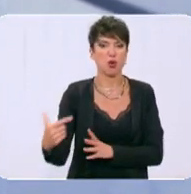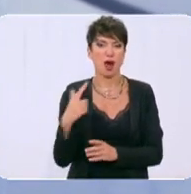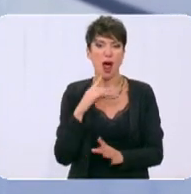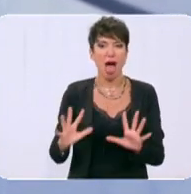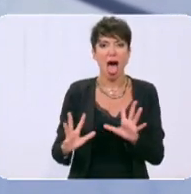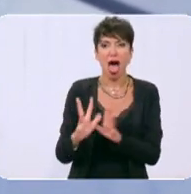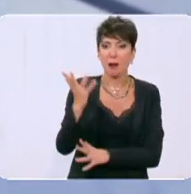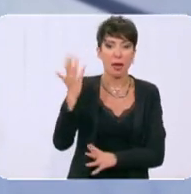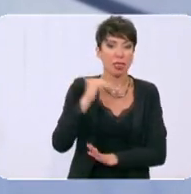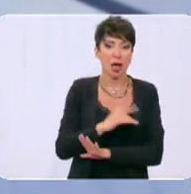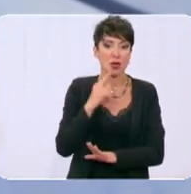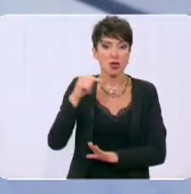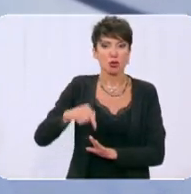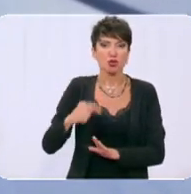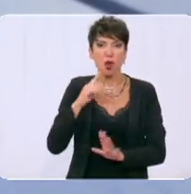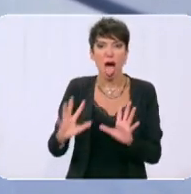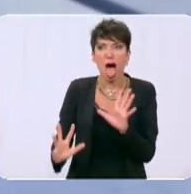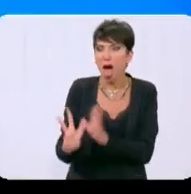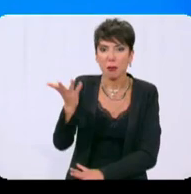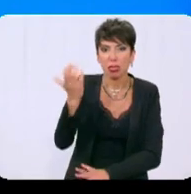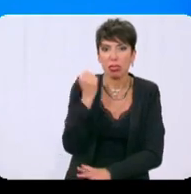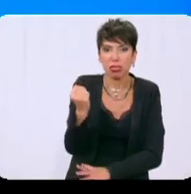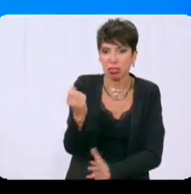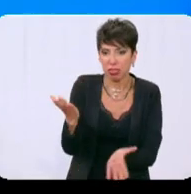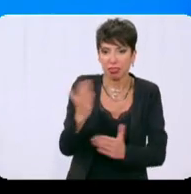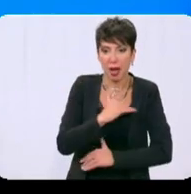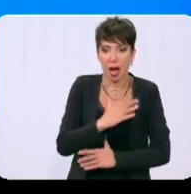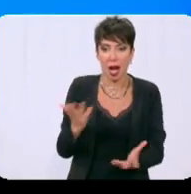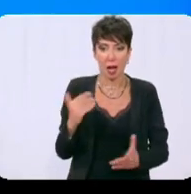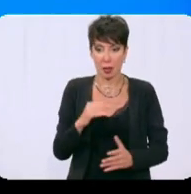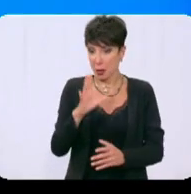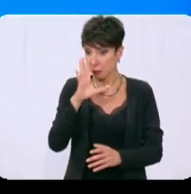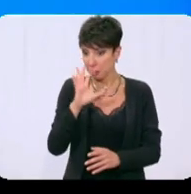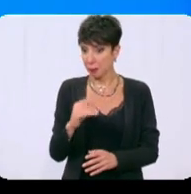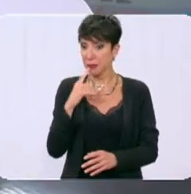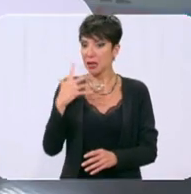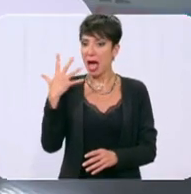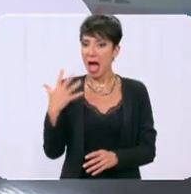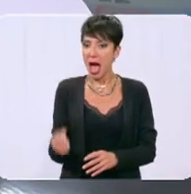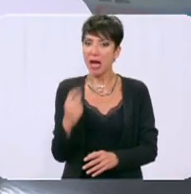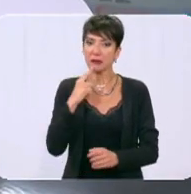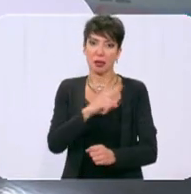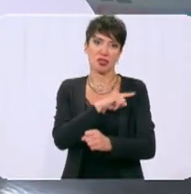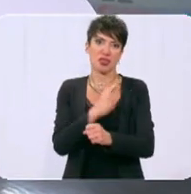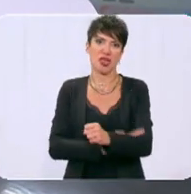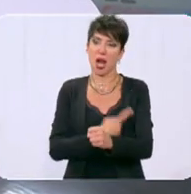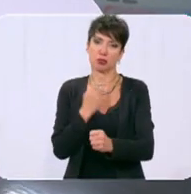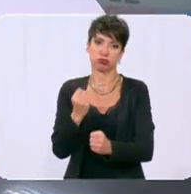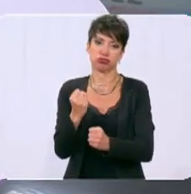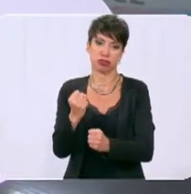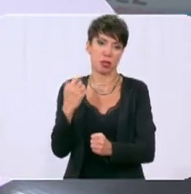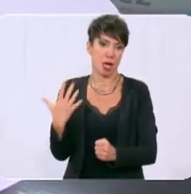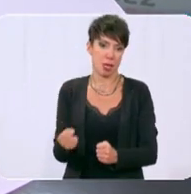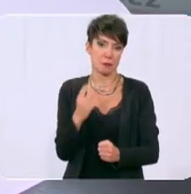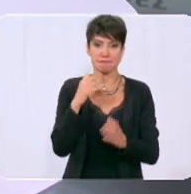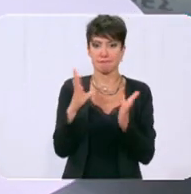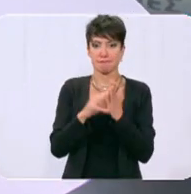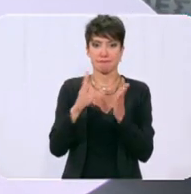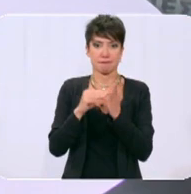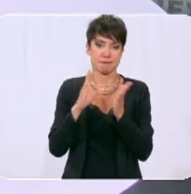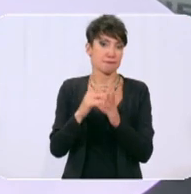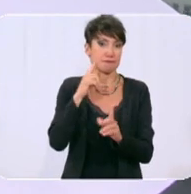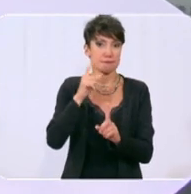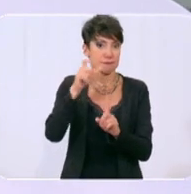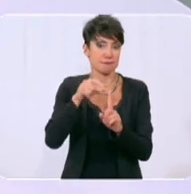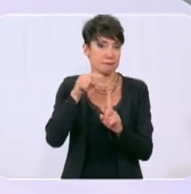τους χαμηλότερους δείκτες. Έτσι, ένας νομός με πολλές αναξιοποιητές δυνατότητες. Και είδα ανάμεσα στα όσα έχετε πει ότι θα δώσετε προτεραιότητα